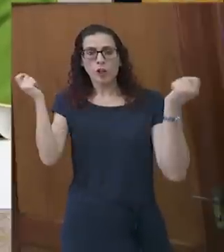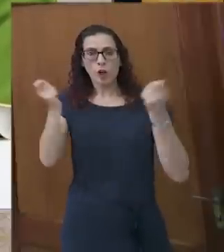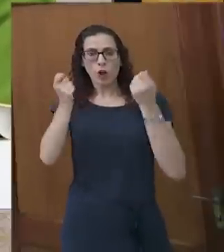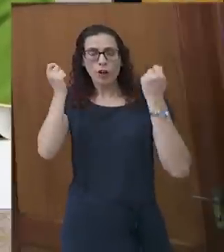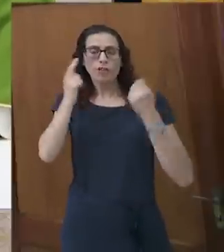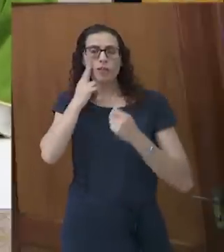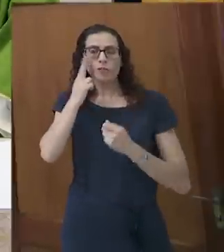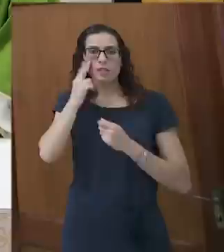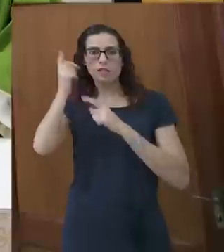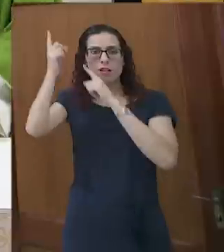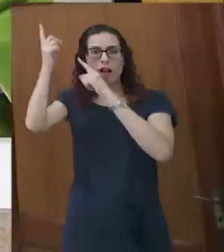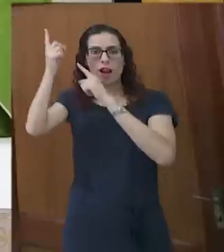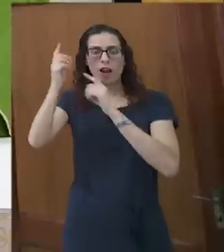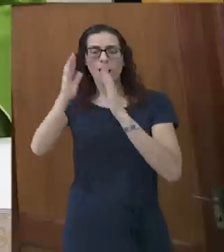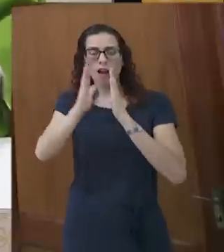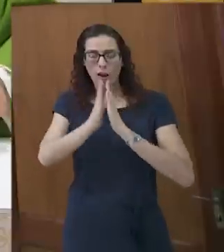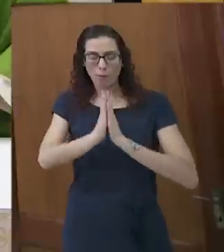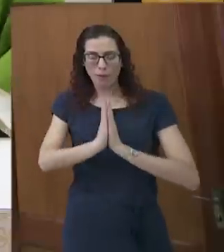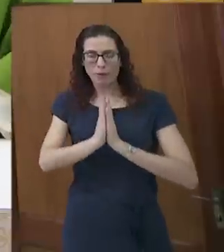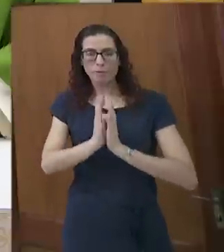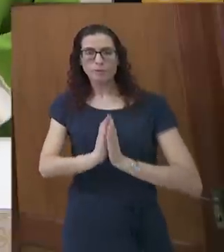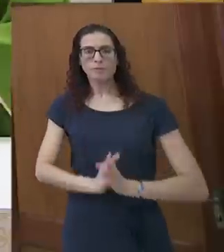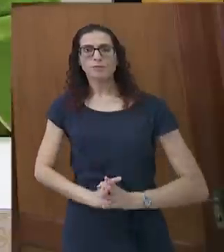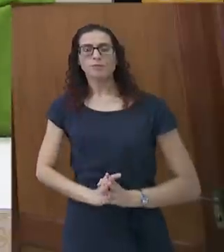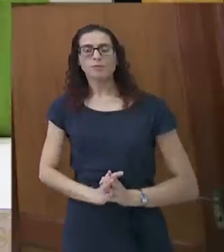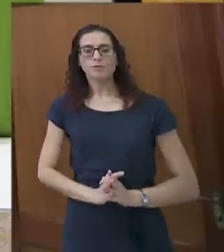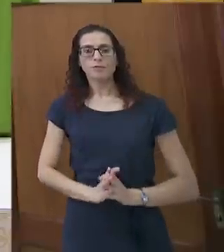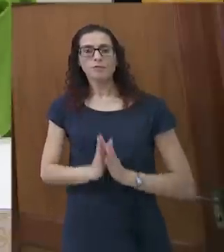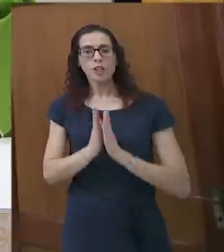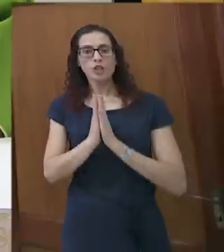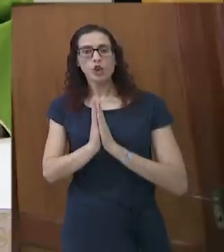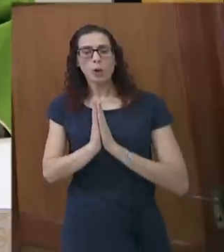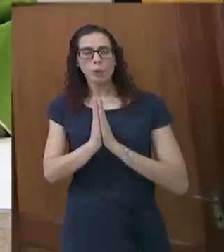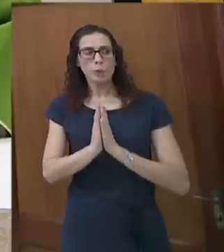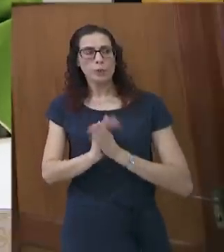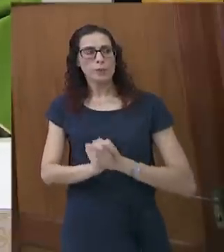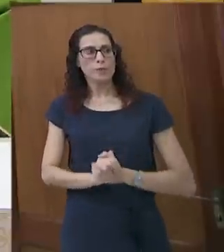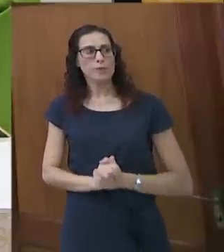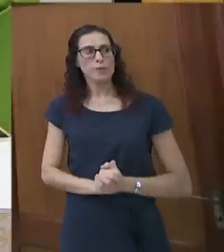fil-glorja tal-Missier Alla. Amen. Nitolbu.